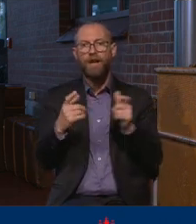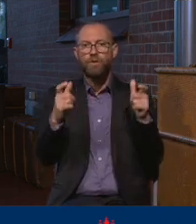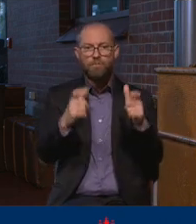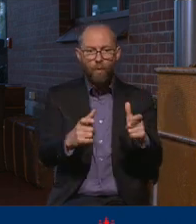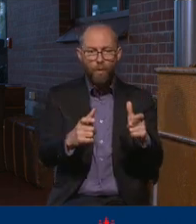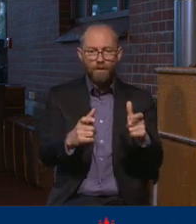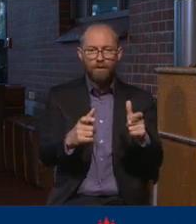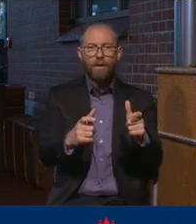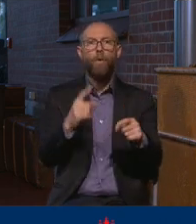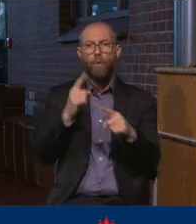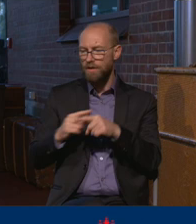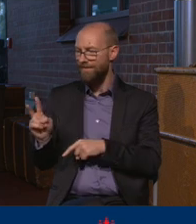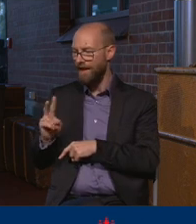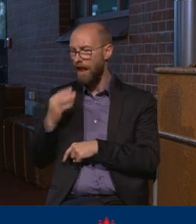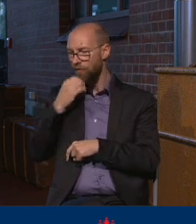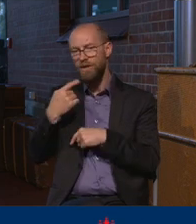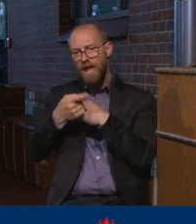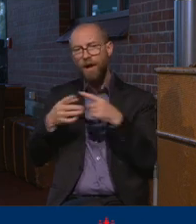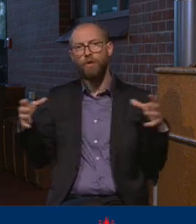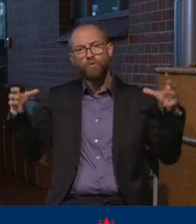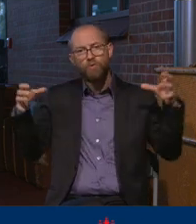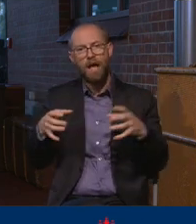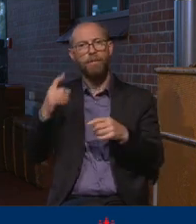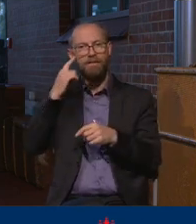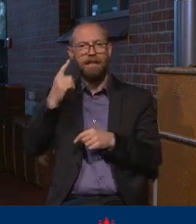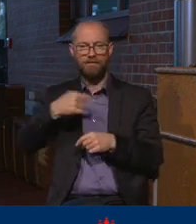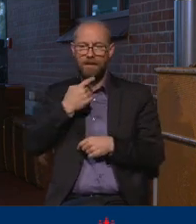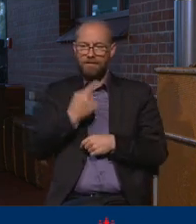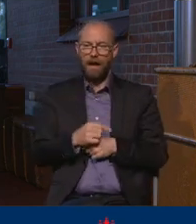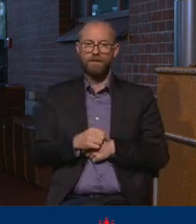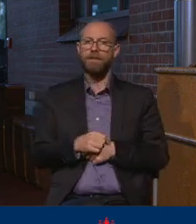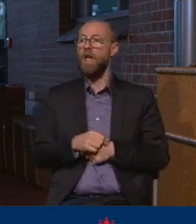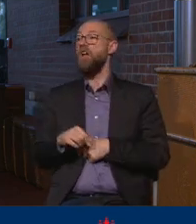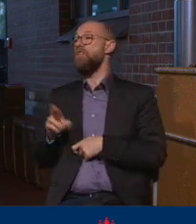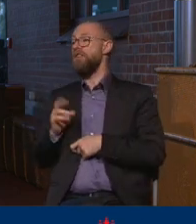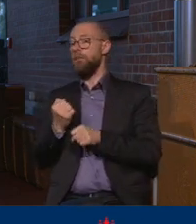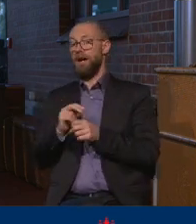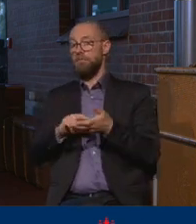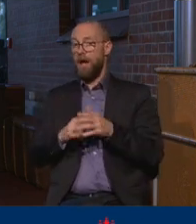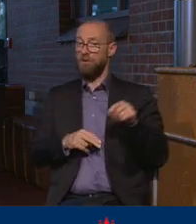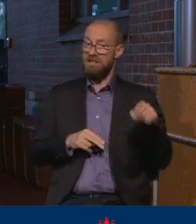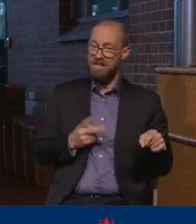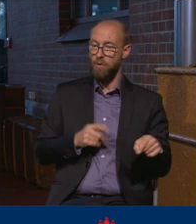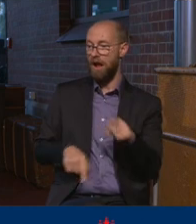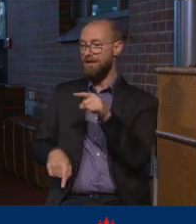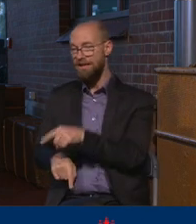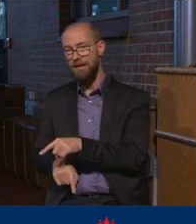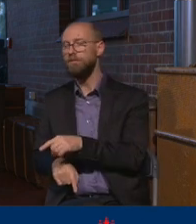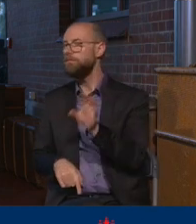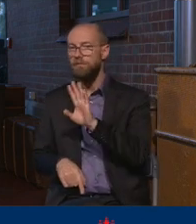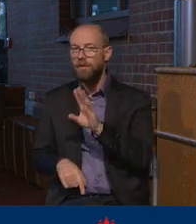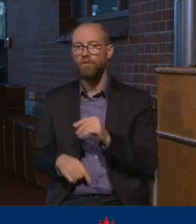vettel zusammen und die entscheidende frage ist nicht wer jetzt die planung macht sondern dass tatsächlich mehr